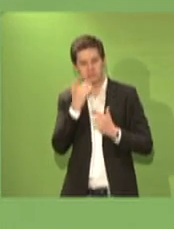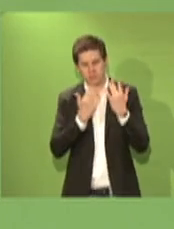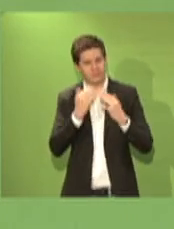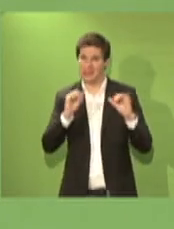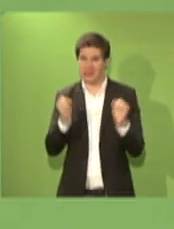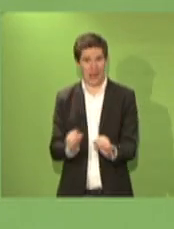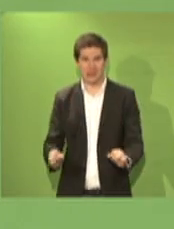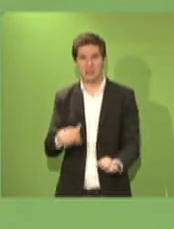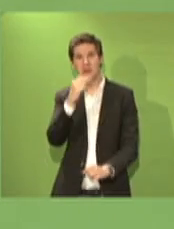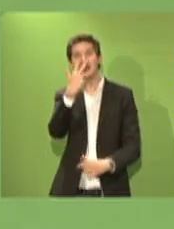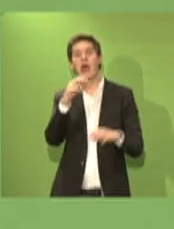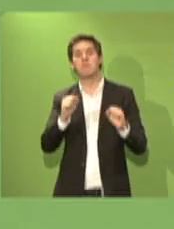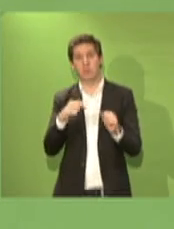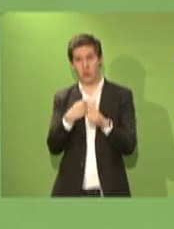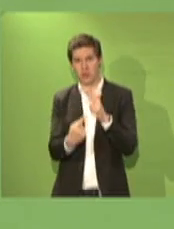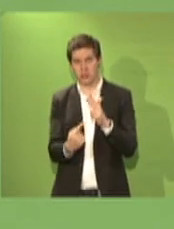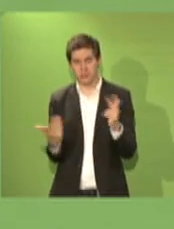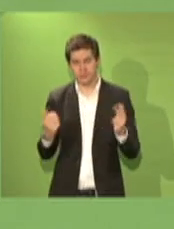drei Möglichkeiten.